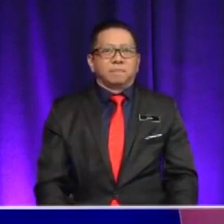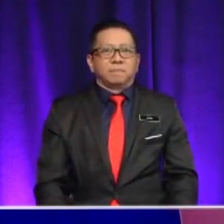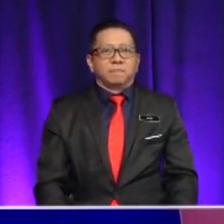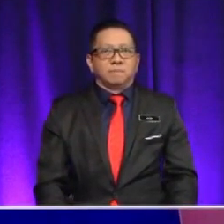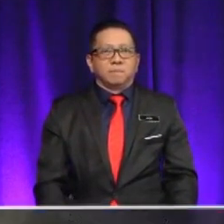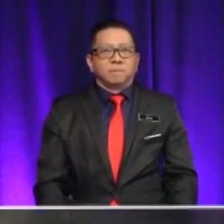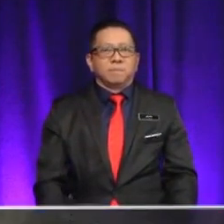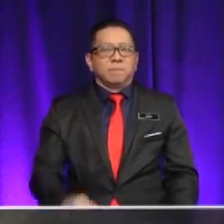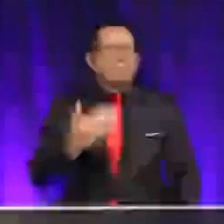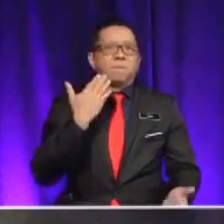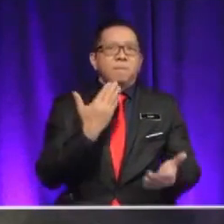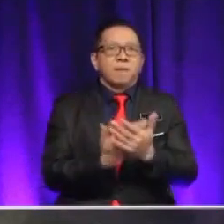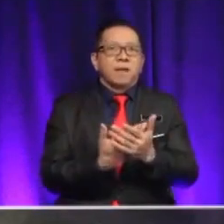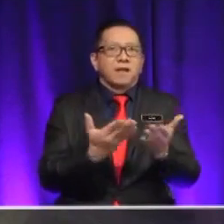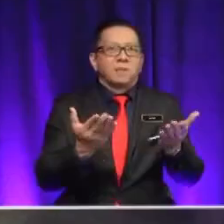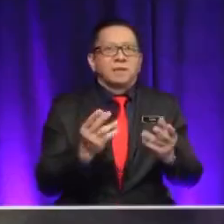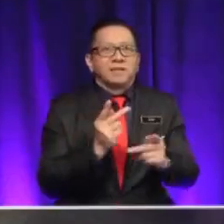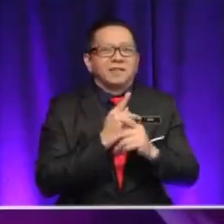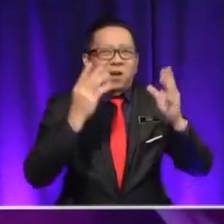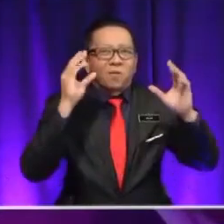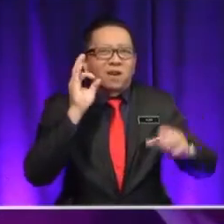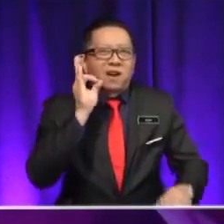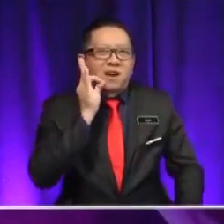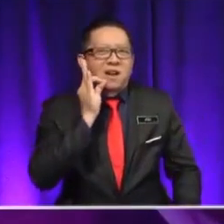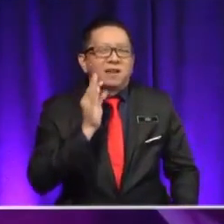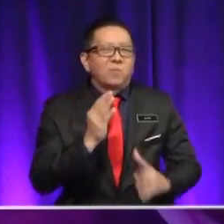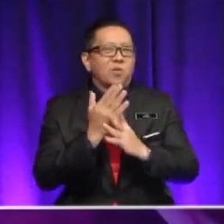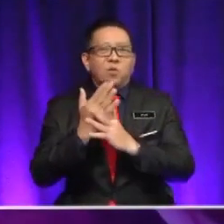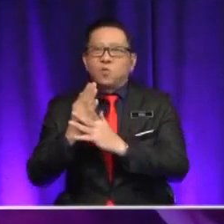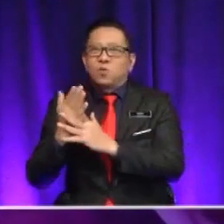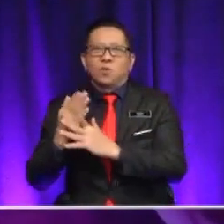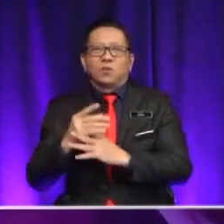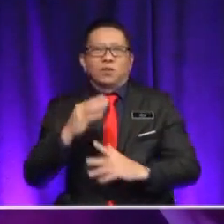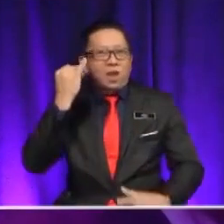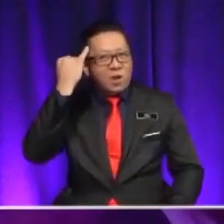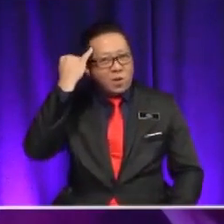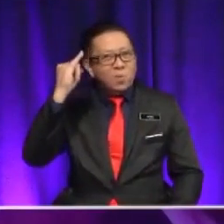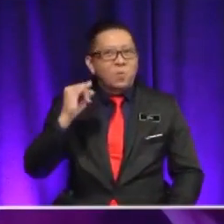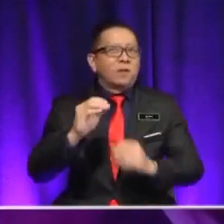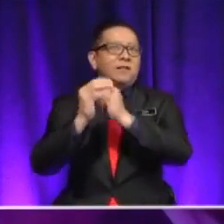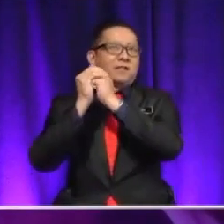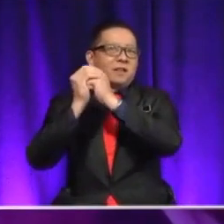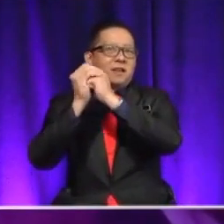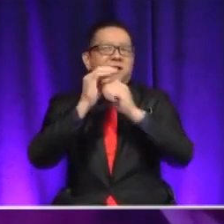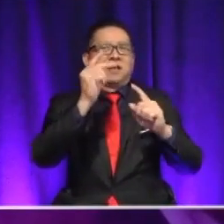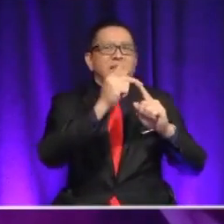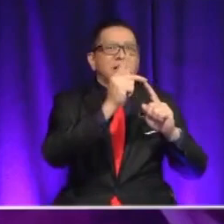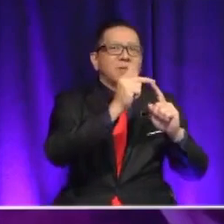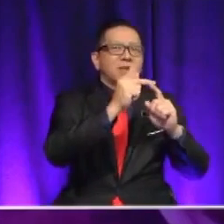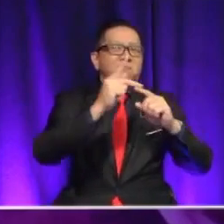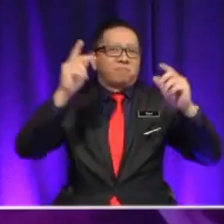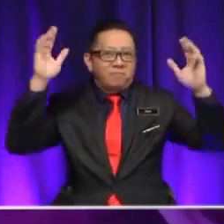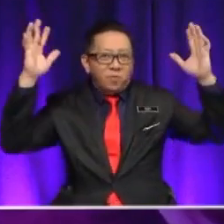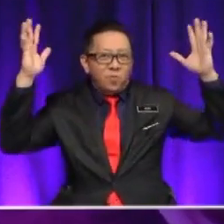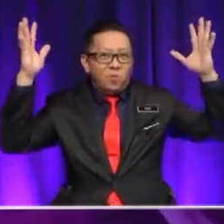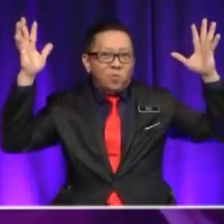Ya, baiklah, terima kasih banyak-banyak Cikgu Farah atas perkongsian ilmu pada hari ini. Tahniah kepada kawan-kawan dalam talian, boleh tak tepuk tangan untuk diri